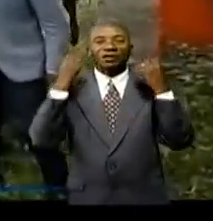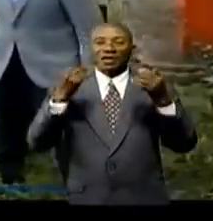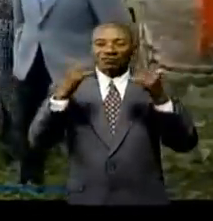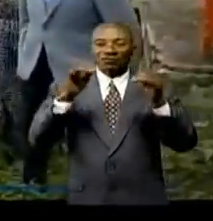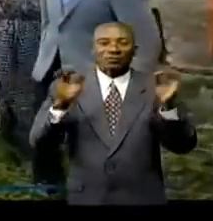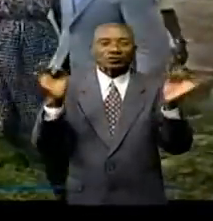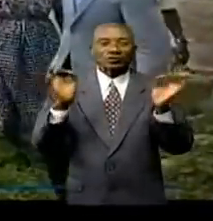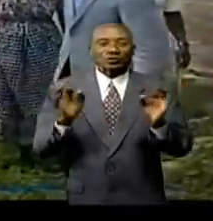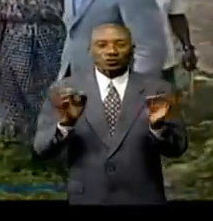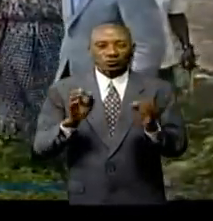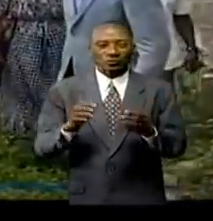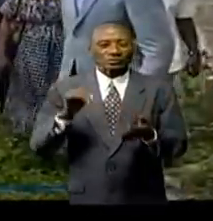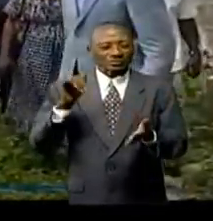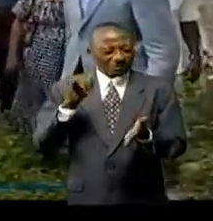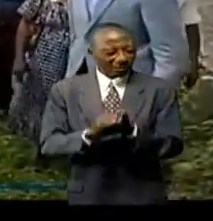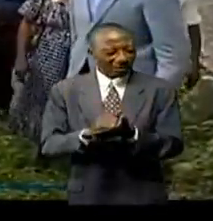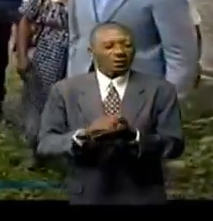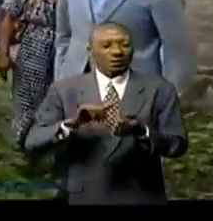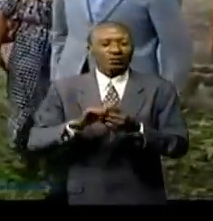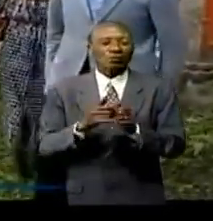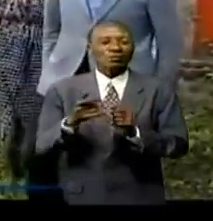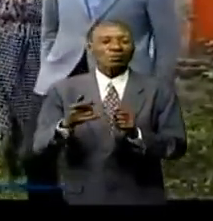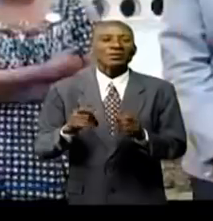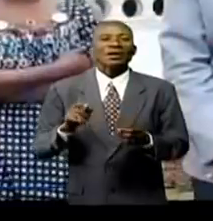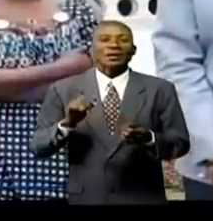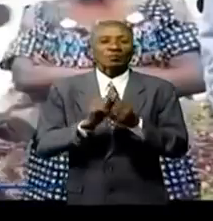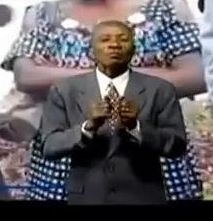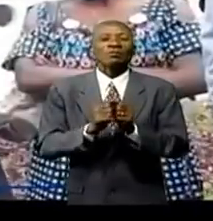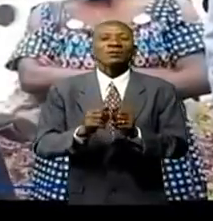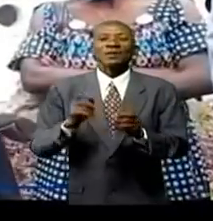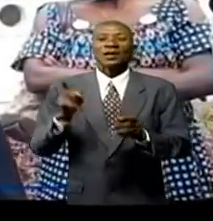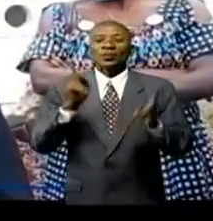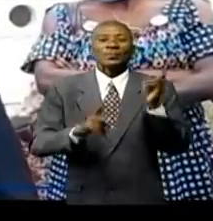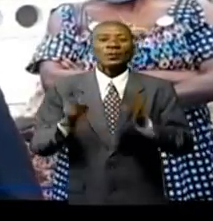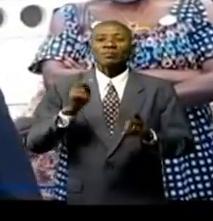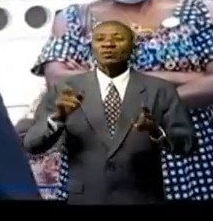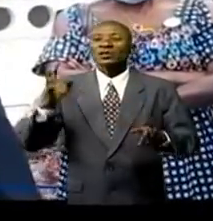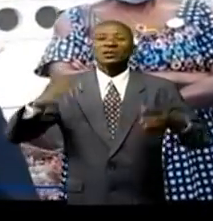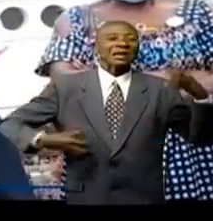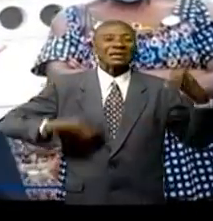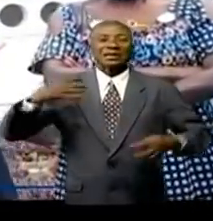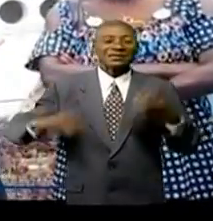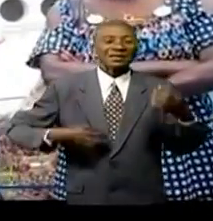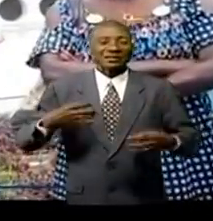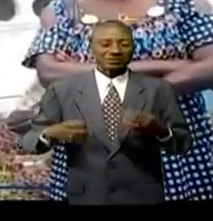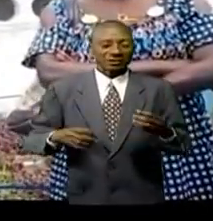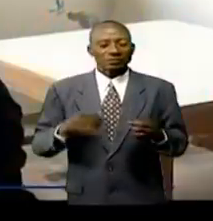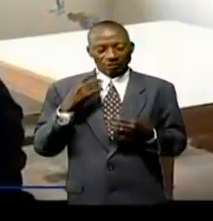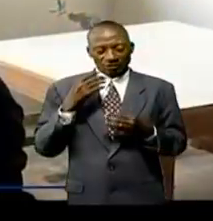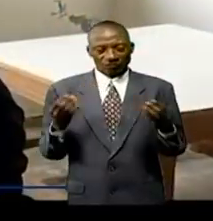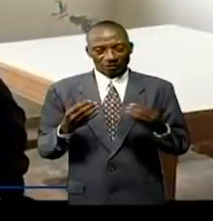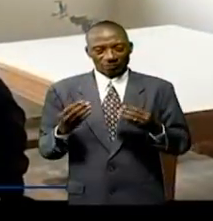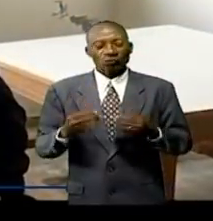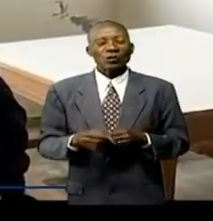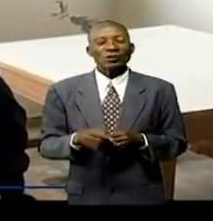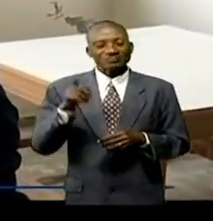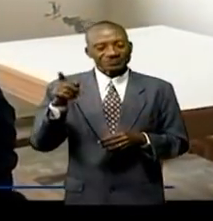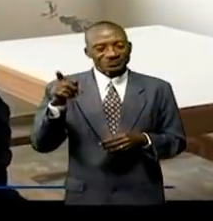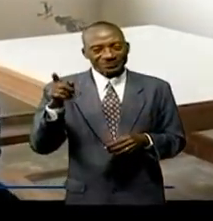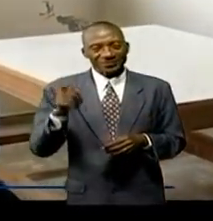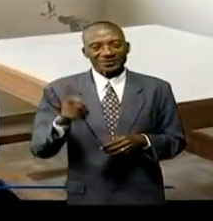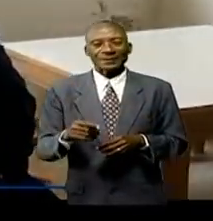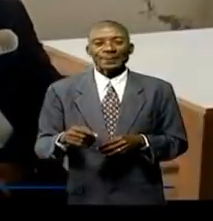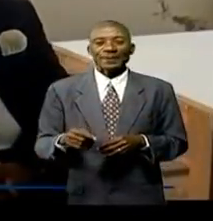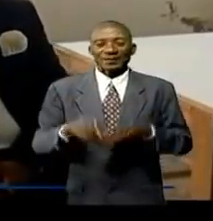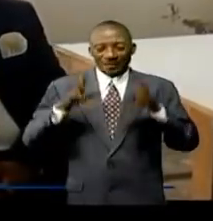venir ici, palper du doigt, savoir qu'est-ce qui se passe au juste. Nous avions eu une séance de travail avec monsieur le